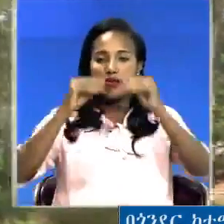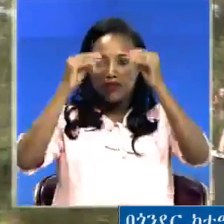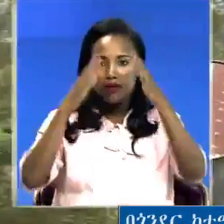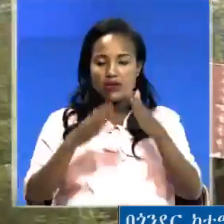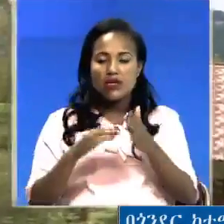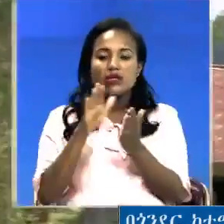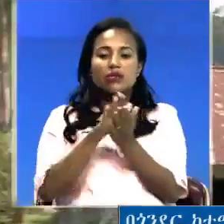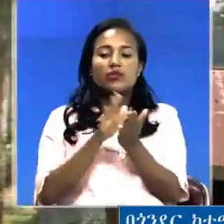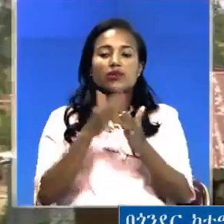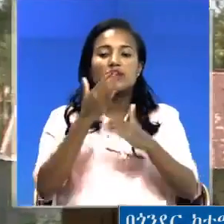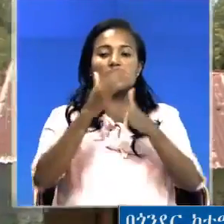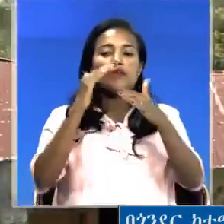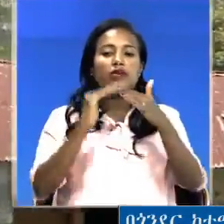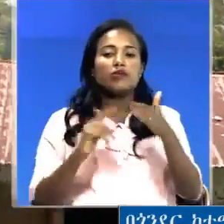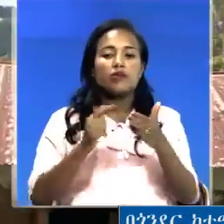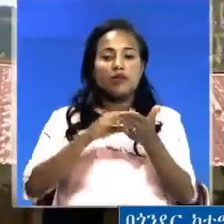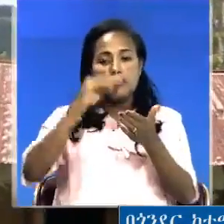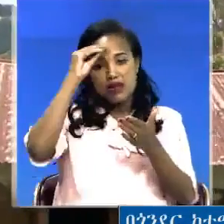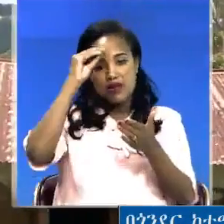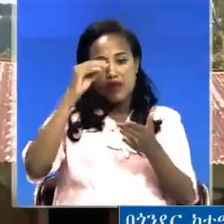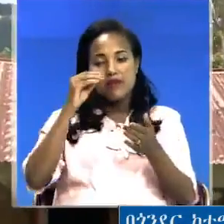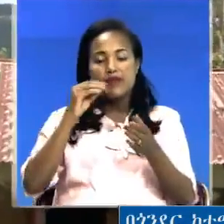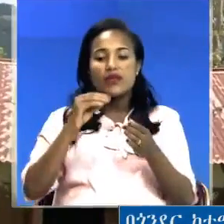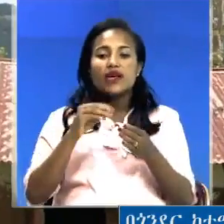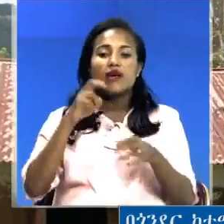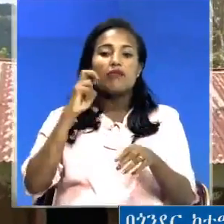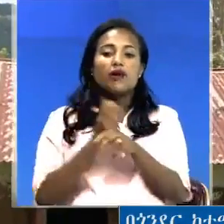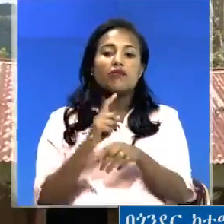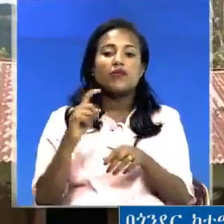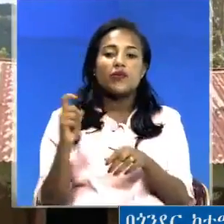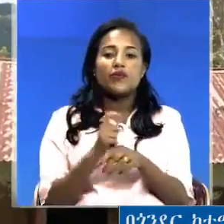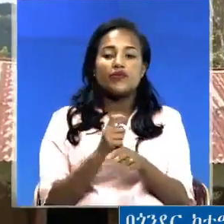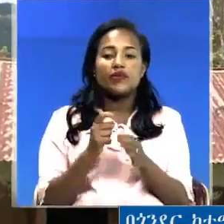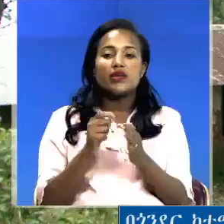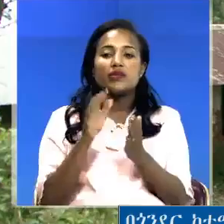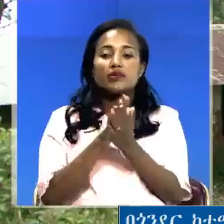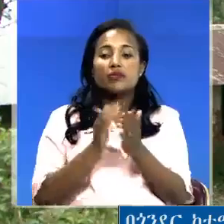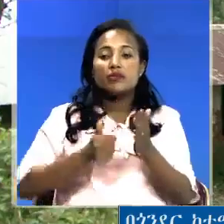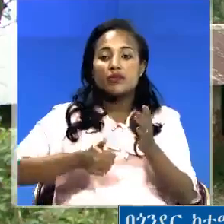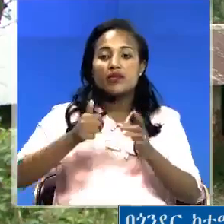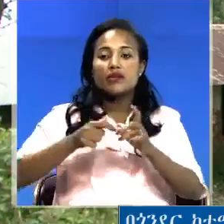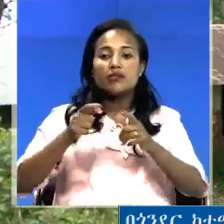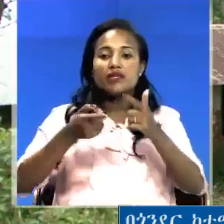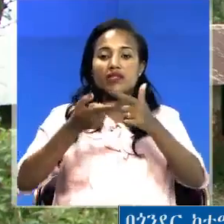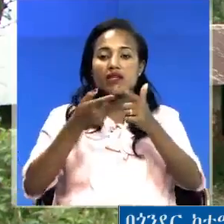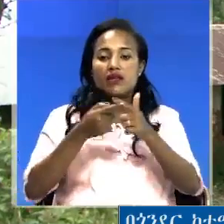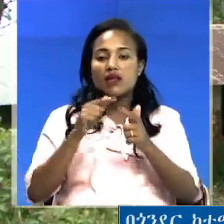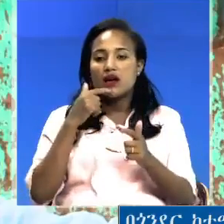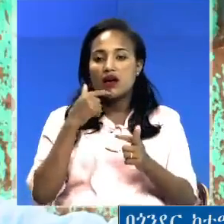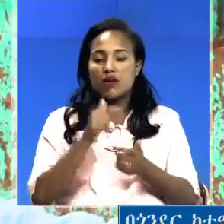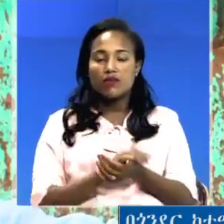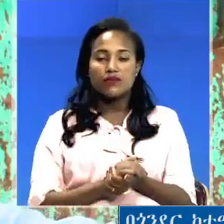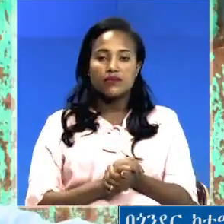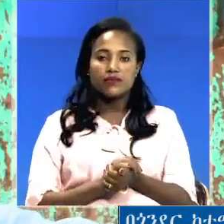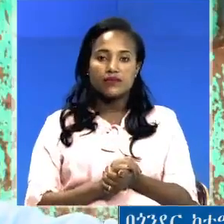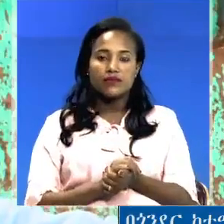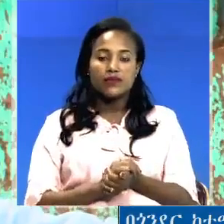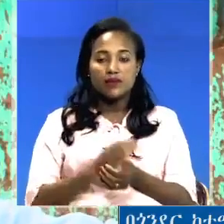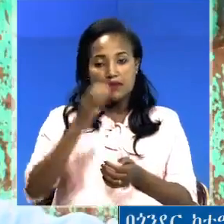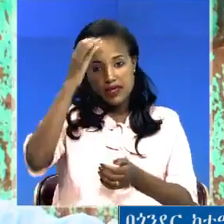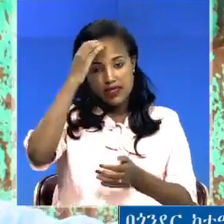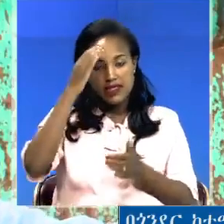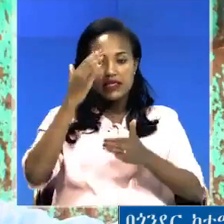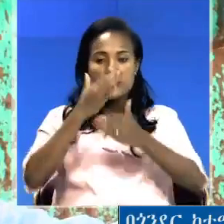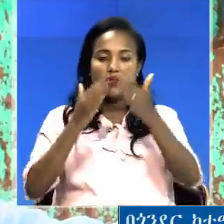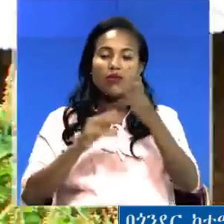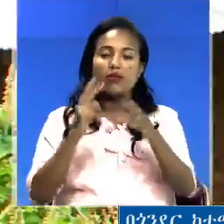ከደረጃ በታች መሆኑ ለመማር ማስተማር አስቸጋሪ እንደሆነ የገለጹትን ሀሳብ የትምህርት ቤቱ ምክትል ርዕሰ መምህር ሳሙኤል ማስረሻ ይጋራሉ። መንግስት ስታንዳርዱን በጠበቀ ትምህርት